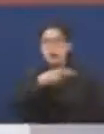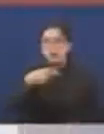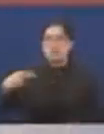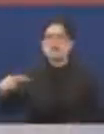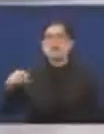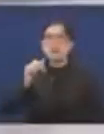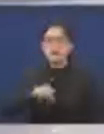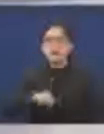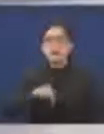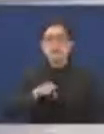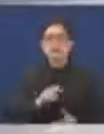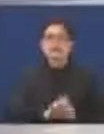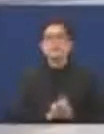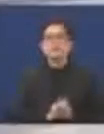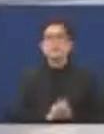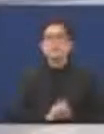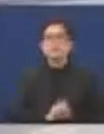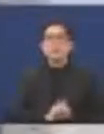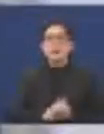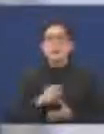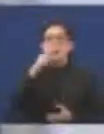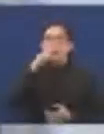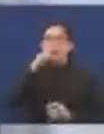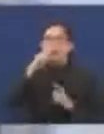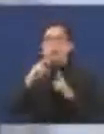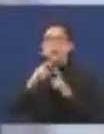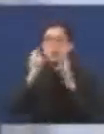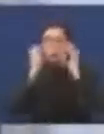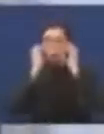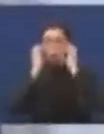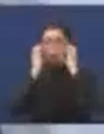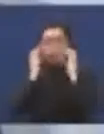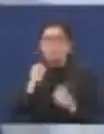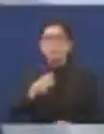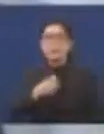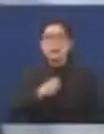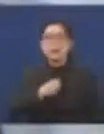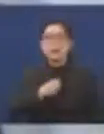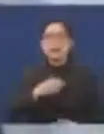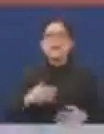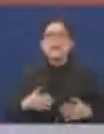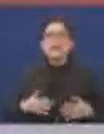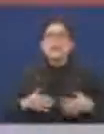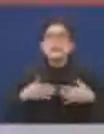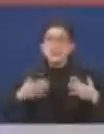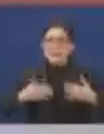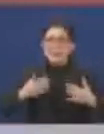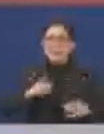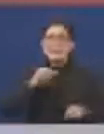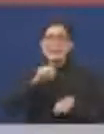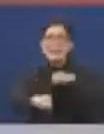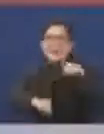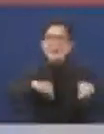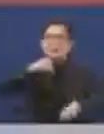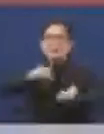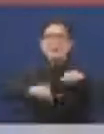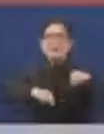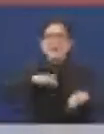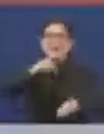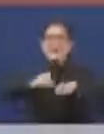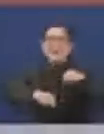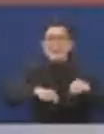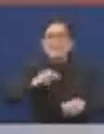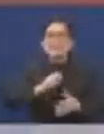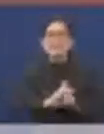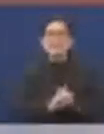Pak Prabowo, saya ini senang naik sepeda. Saya senang naik sepeda.